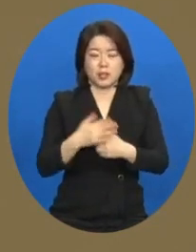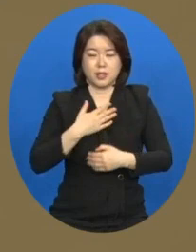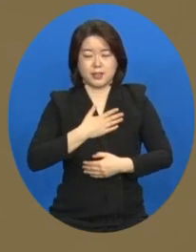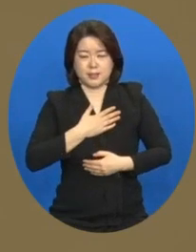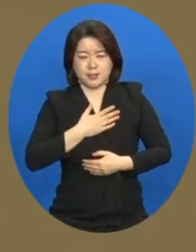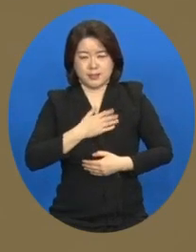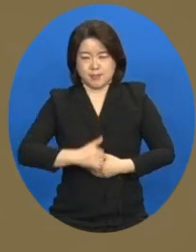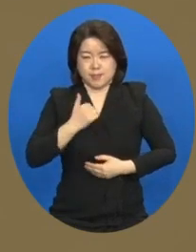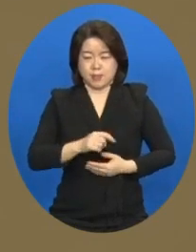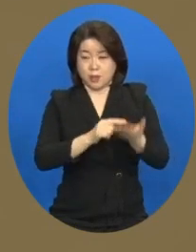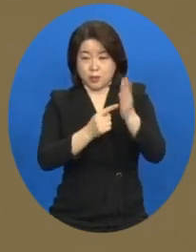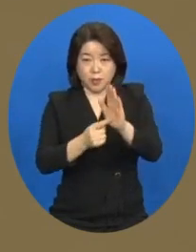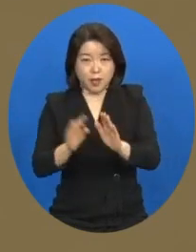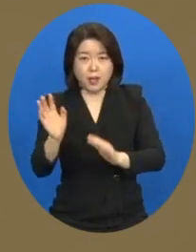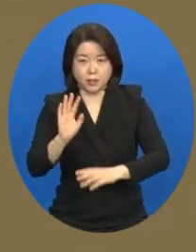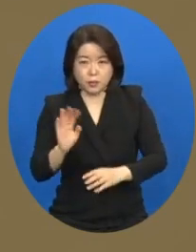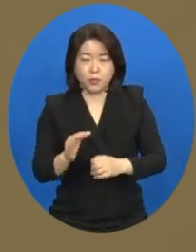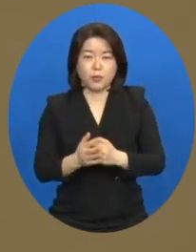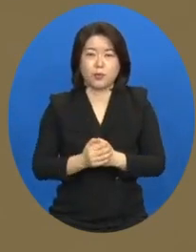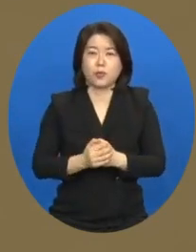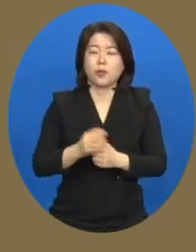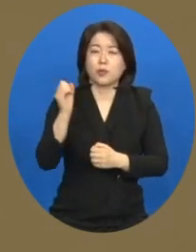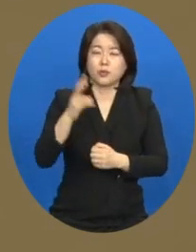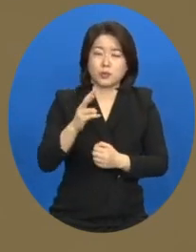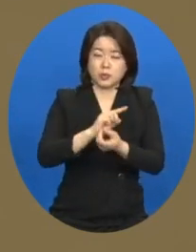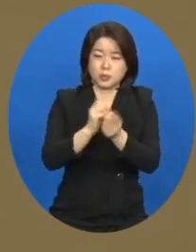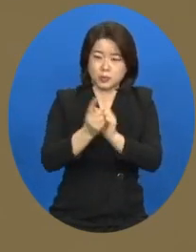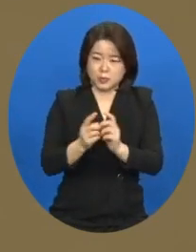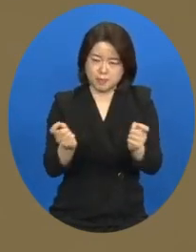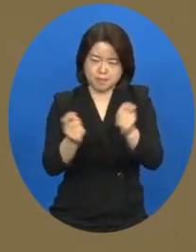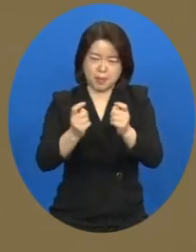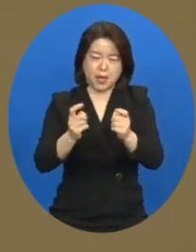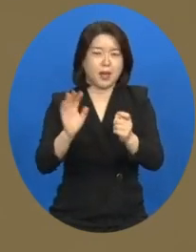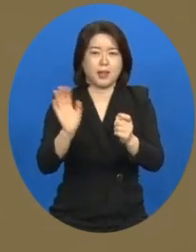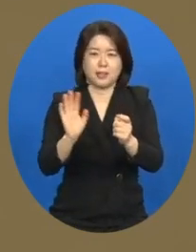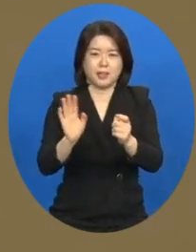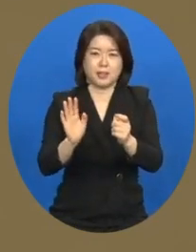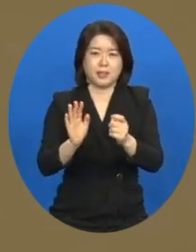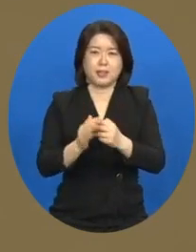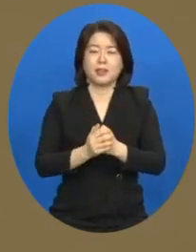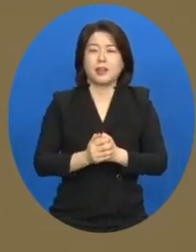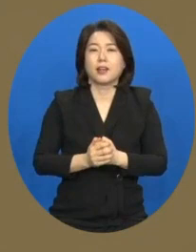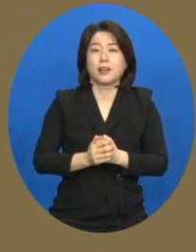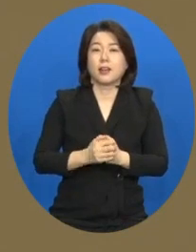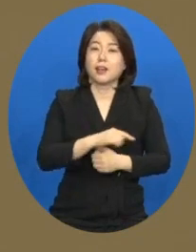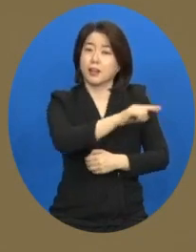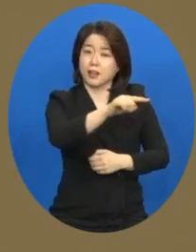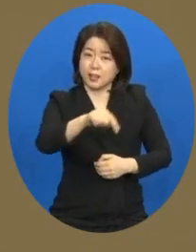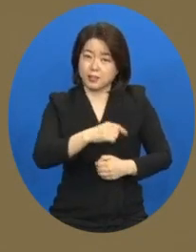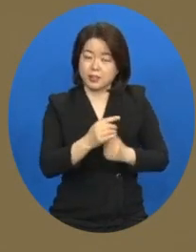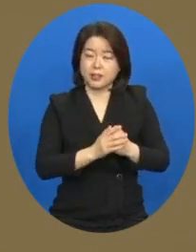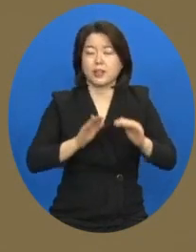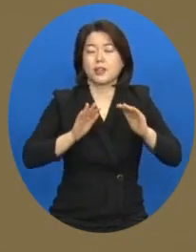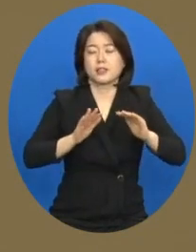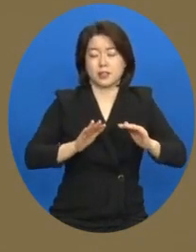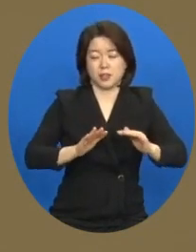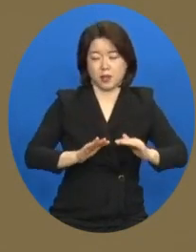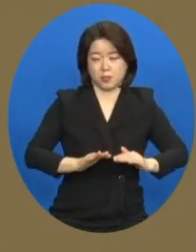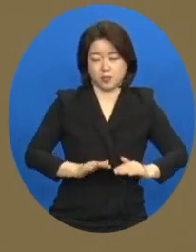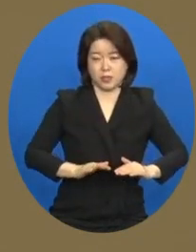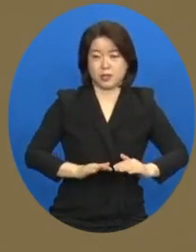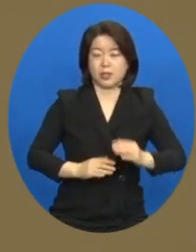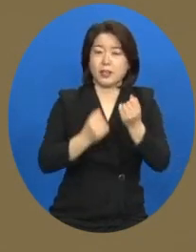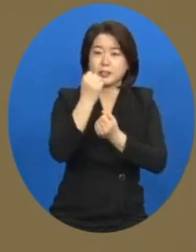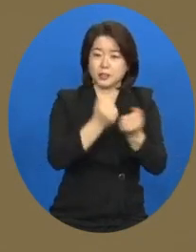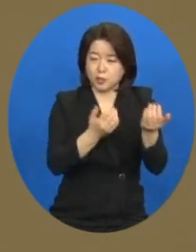감정으로 대하거나 또 서로 싸우려고 하지 않고 그들이 차분하게